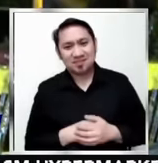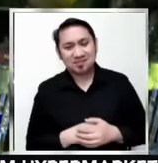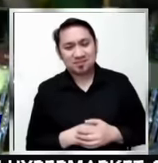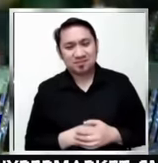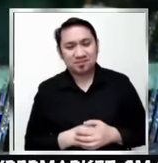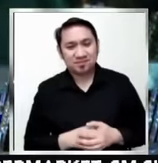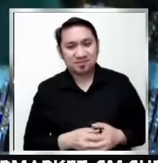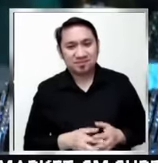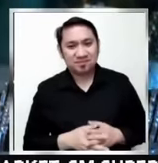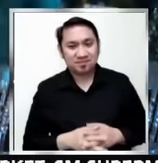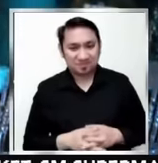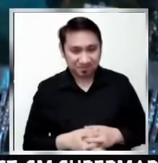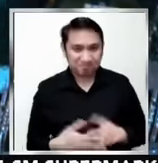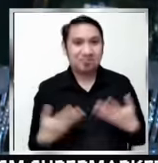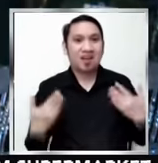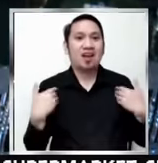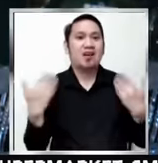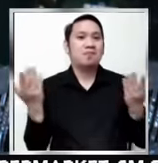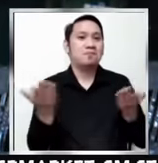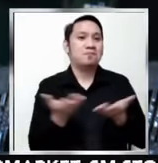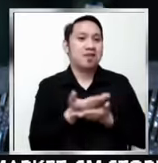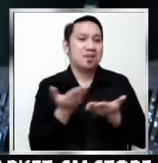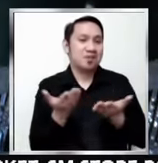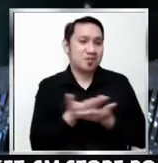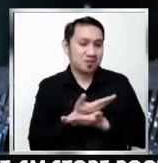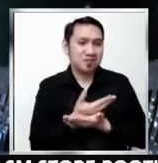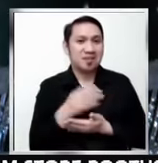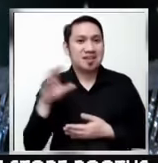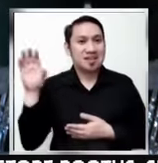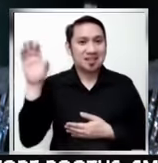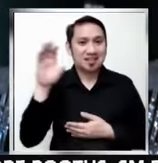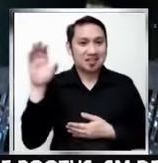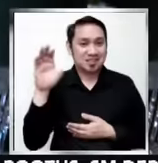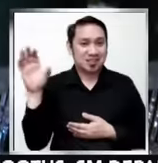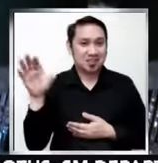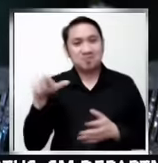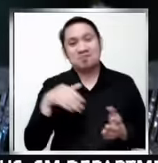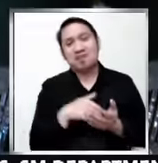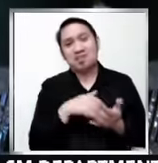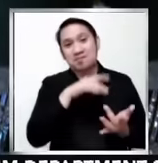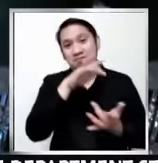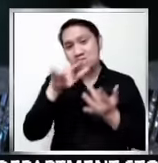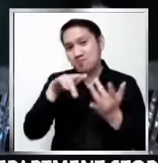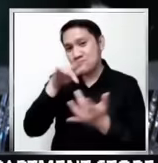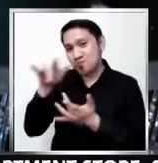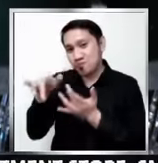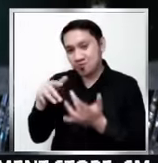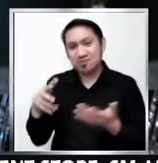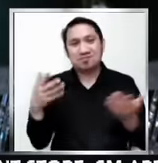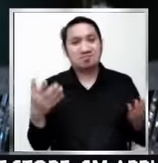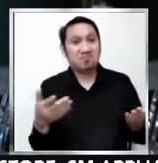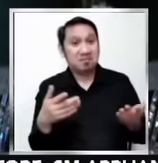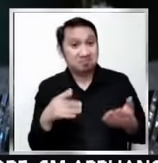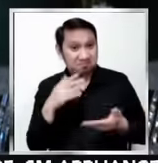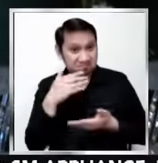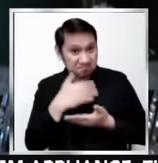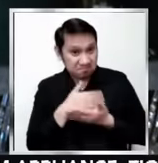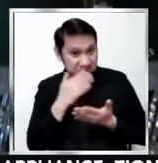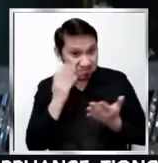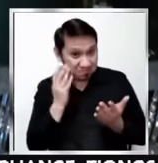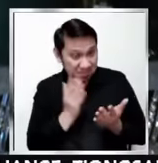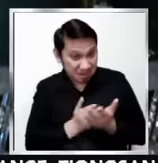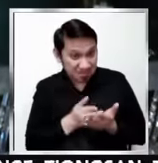Mel, may panibago tayong Christmas pasyalan dito sa Quezon City. Eh, yung mga budget nyo, Paskong Pasko na